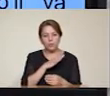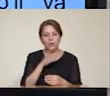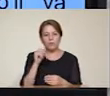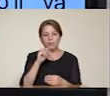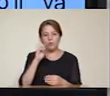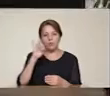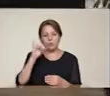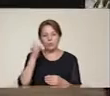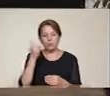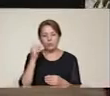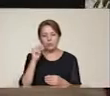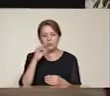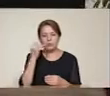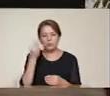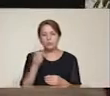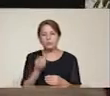edi?